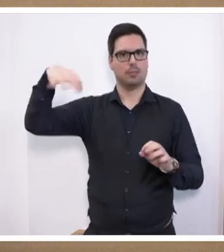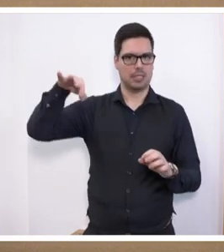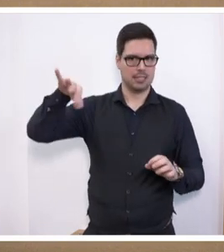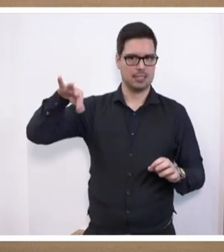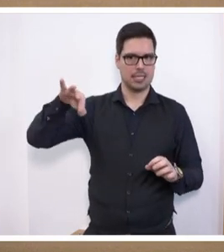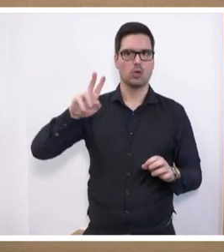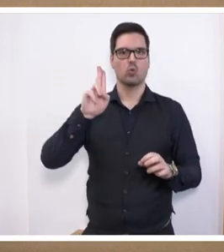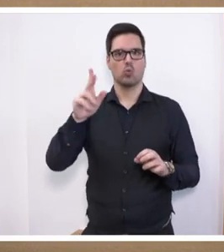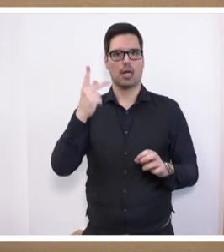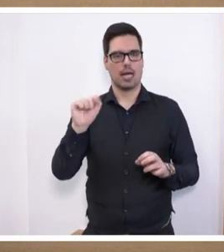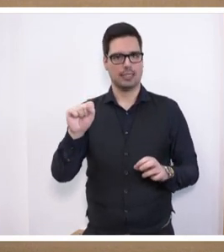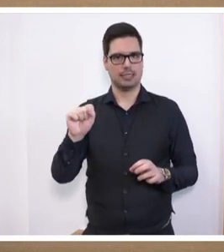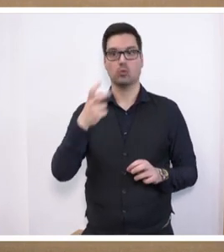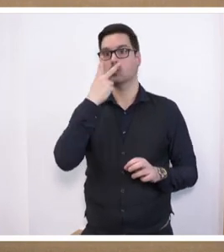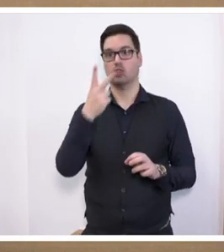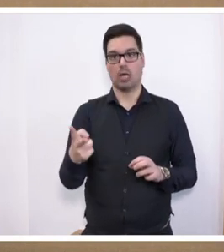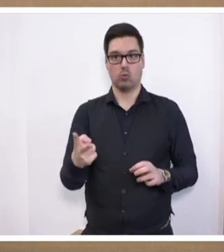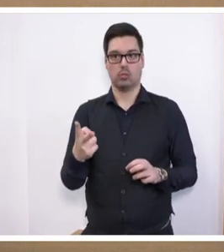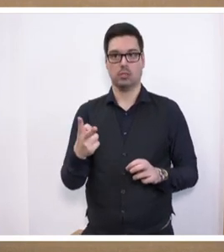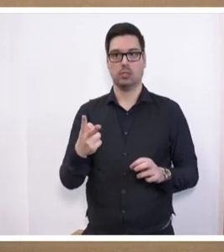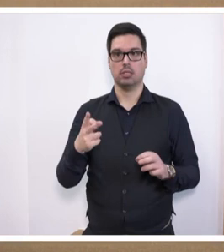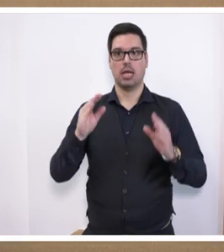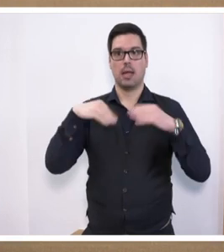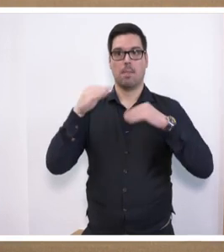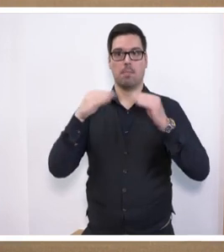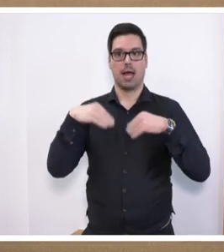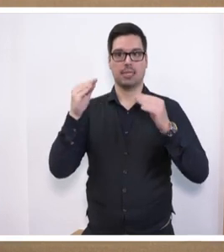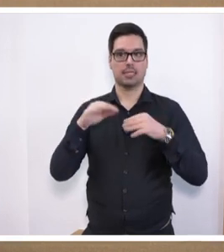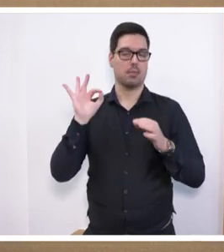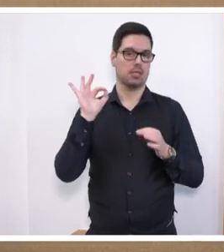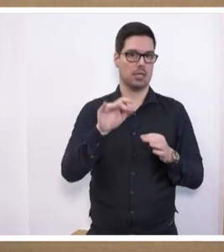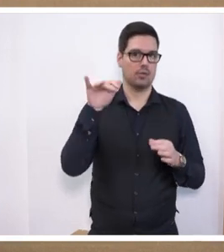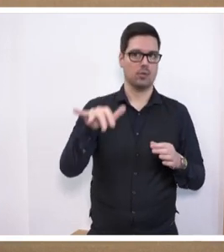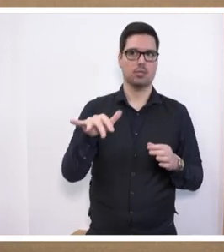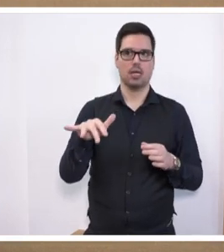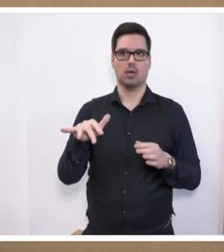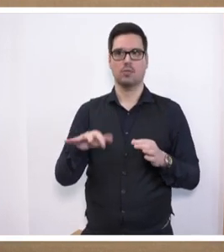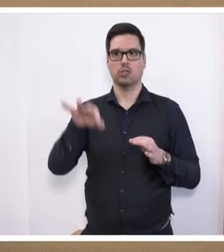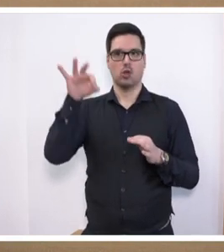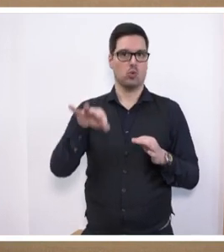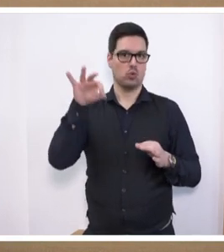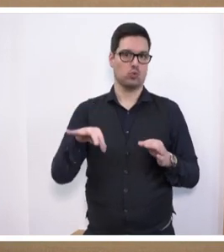dem UKS und schauen uns an, welche Maßnahmen geeignet sind und welche Lösungen wir dafür